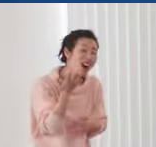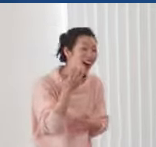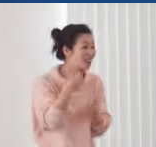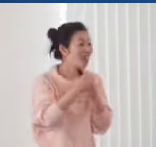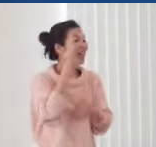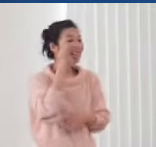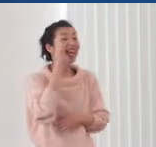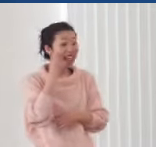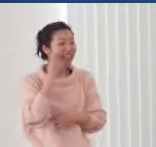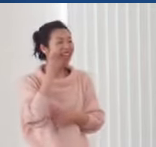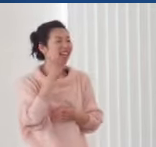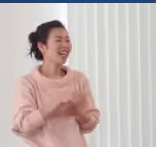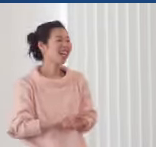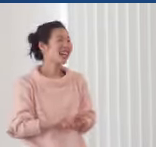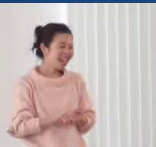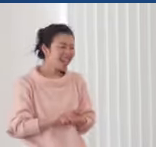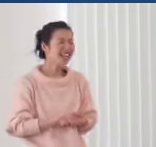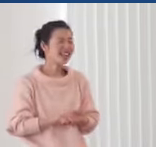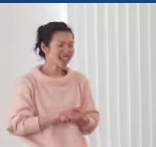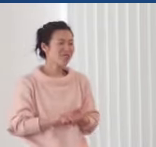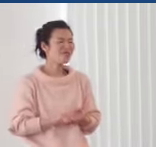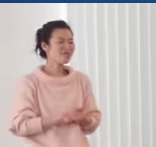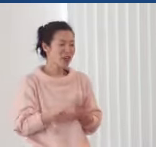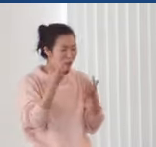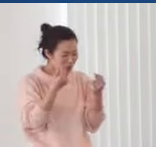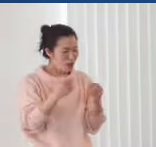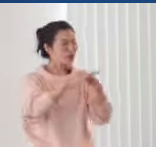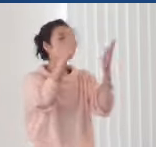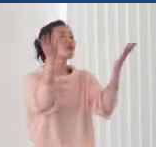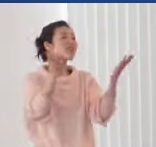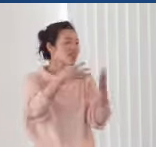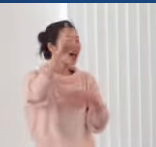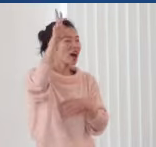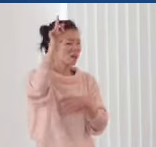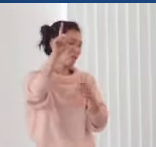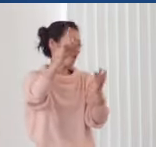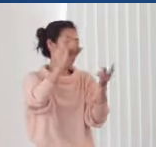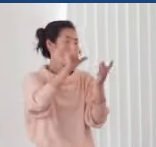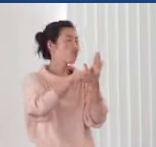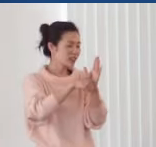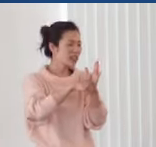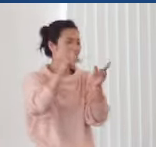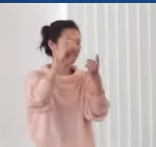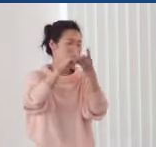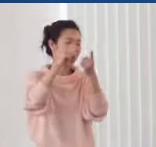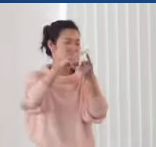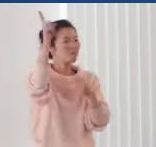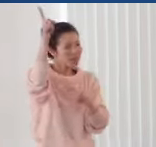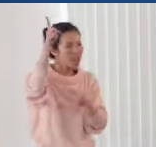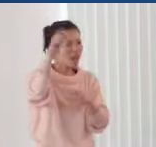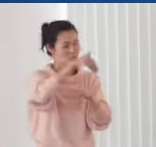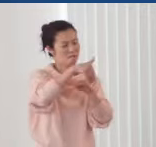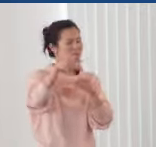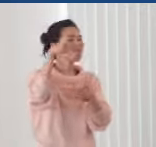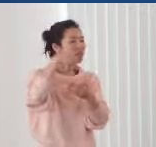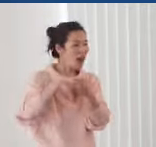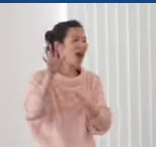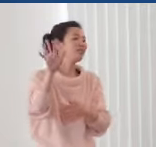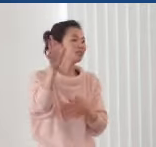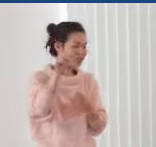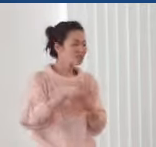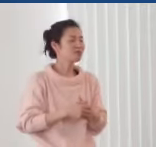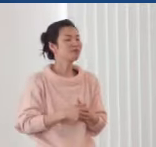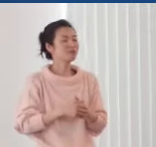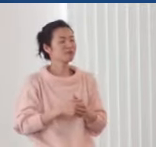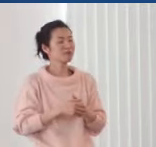まさにこれは神の時でありますけれども、しかし神様はこれを美しいと思えるほど絶妙のタイミング